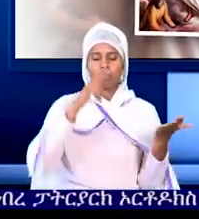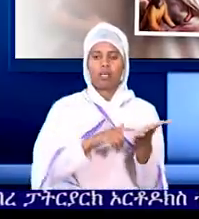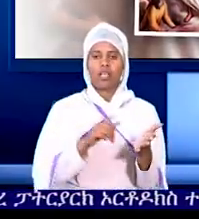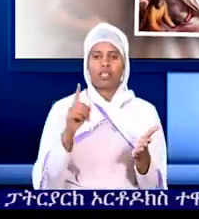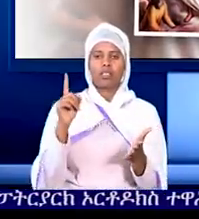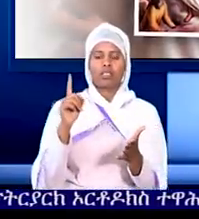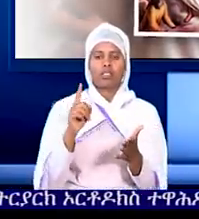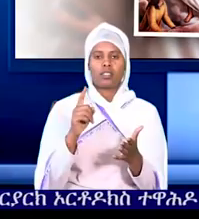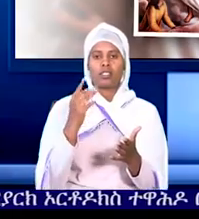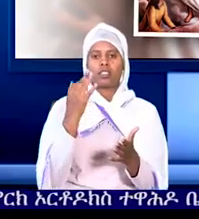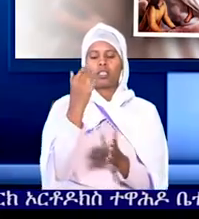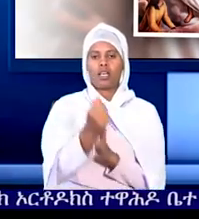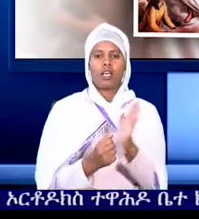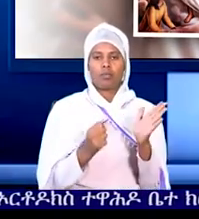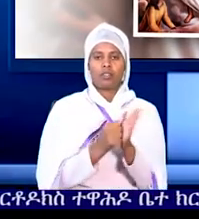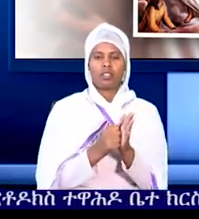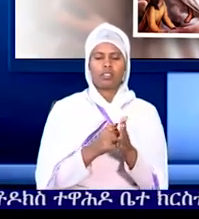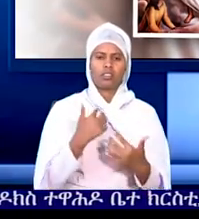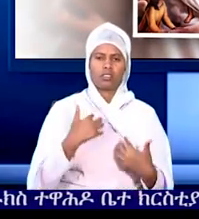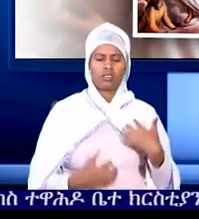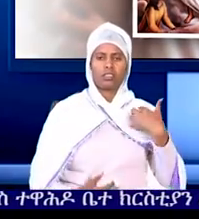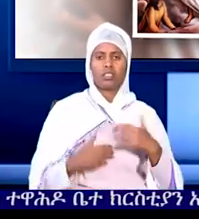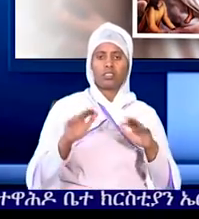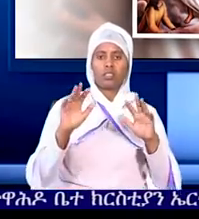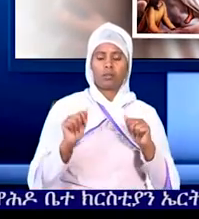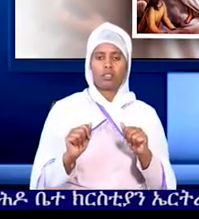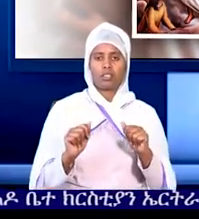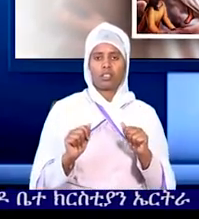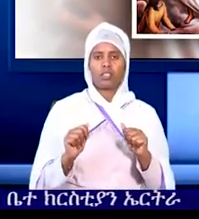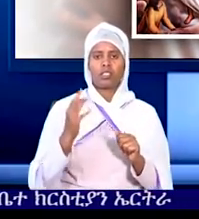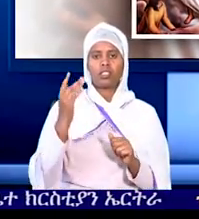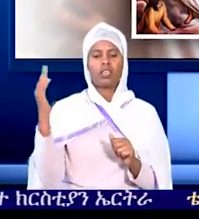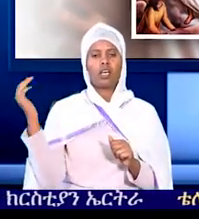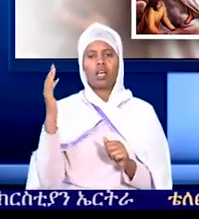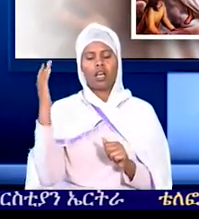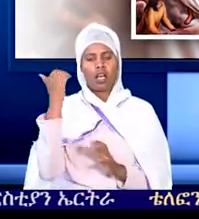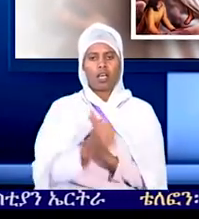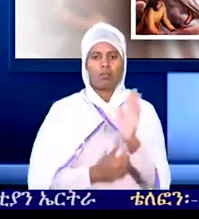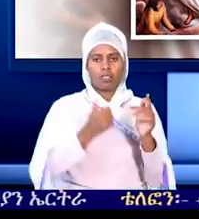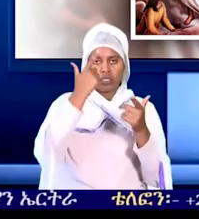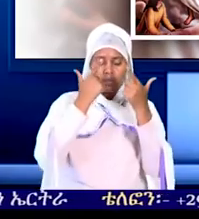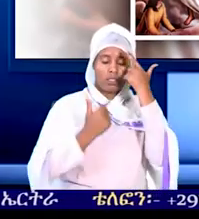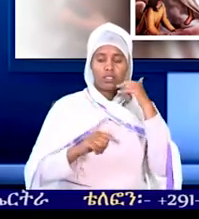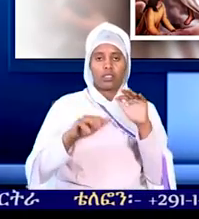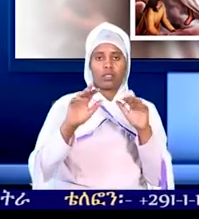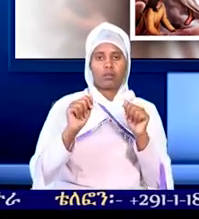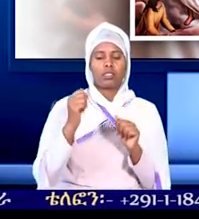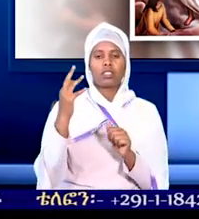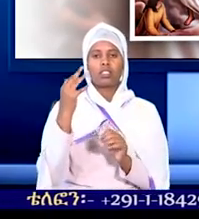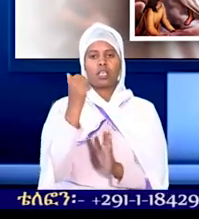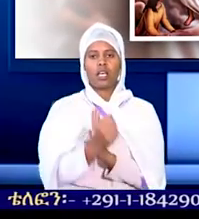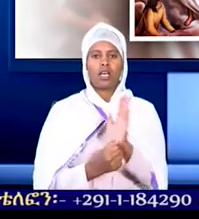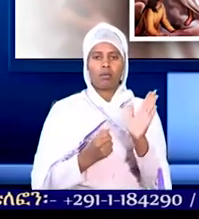ደስ ይበለና ክብል ከሎ ኣብ ክንዲቲ ክንደ ዓመታት ተቐንዚናሉ ዝፀናሓና ኣብ ክንዲቲ ክንደ ዓመታት